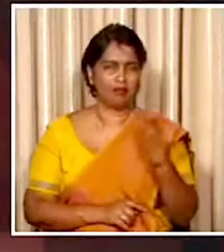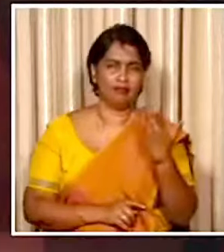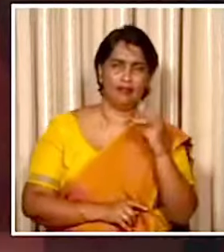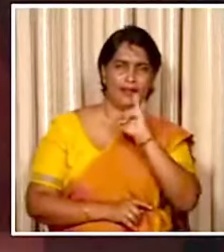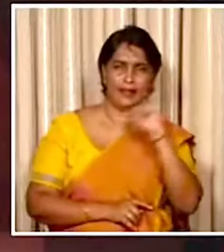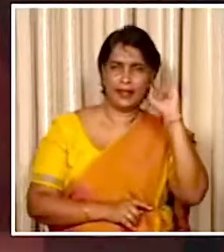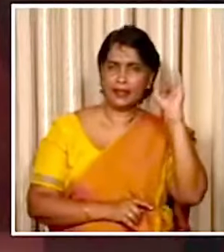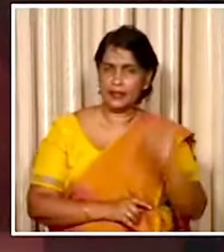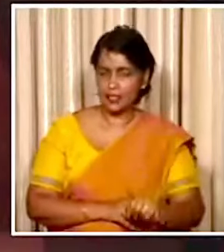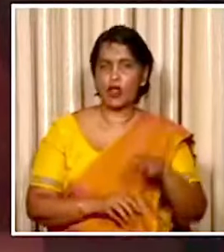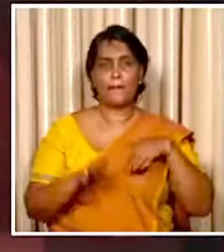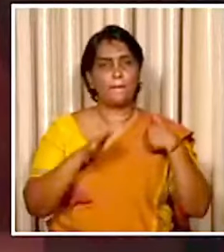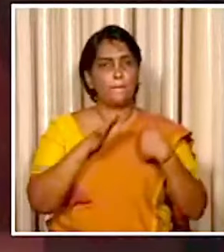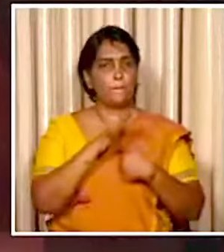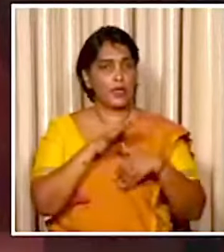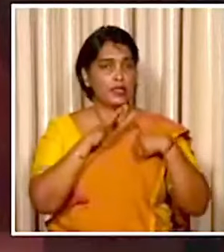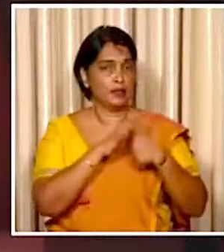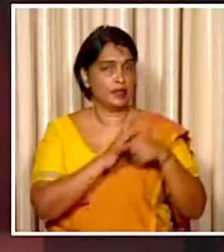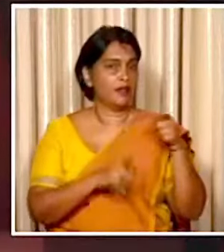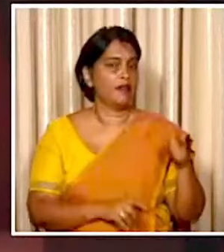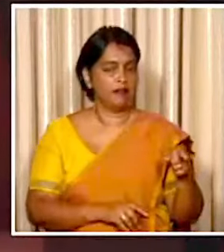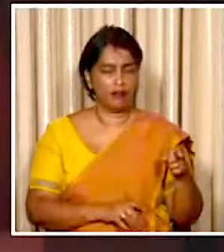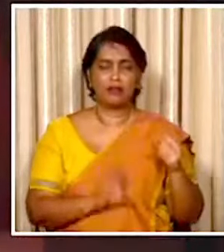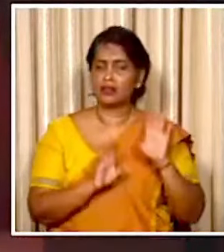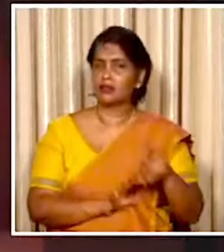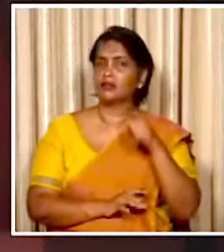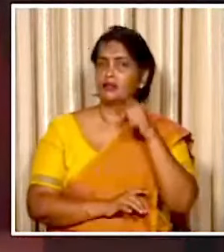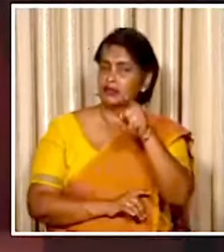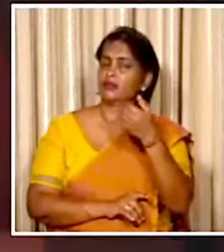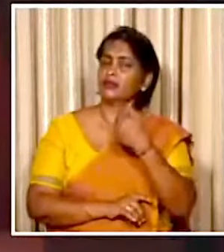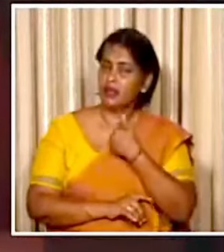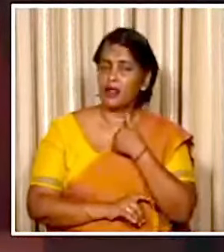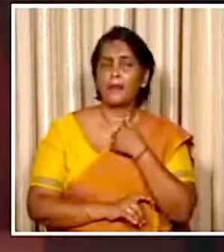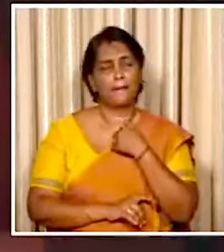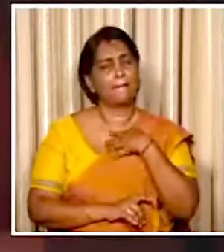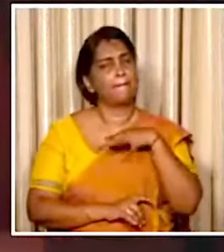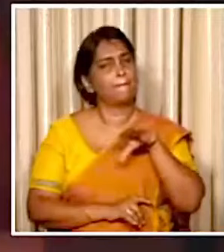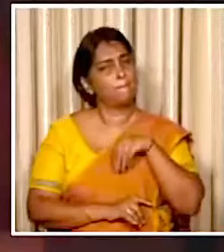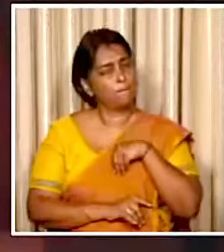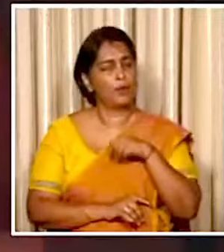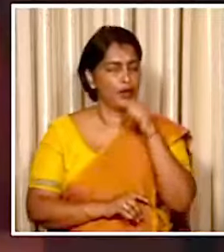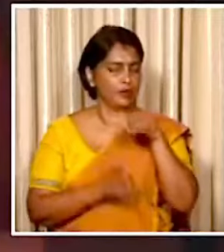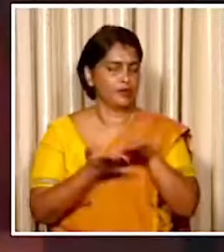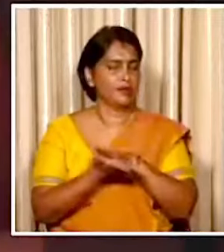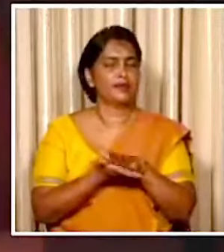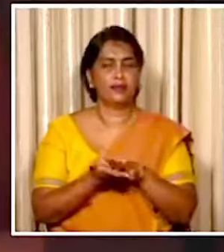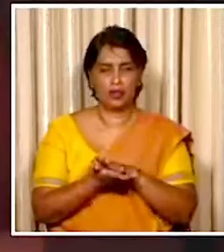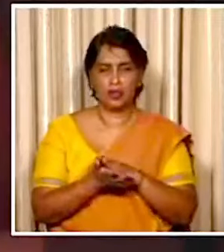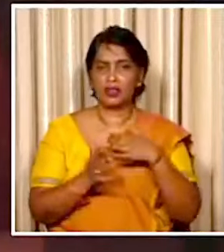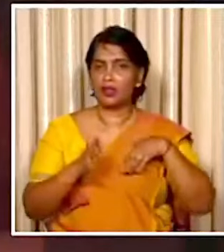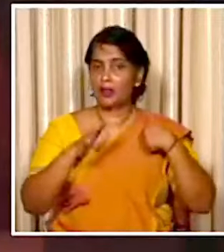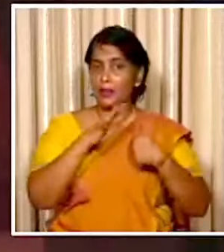15,000 16,000 අතර විදුහල්පතිවරුන් ප්‍රමාණයක් සිටිනවා. ඉතින් ඔබතුමත් මමත් පිළිගන්න දෙයක් තමයි බොහොම පැහැදිලිව